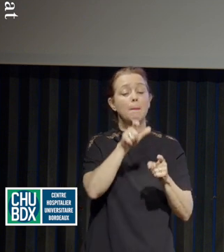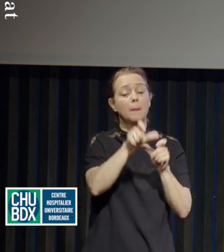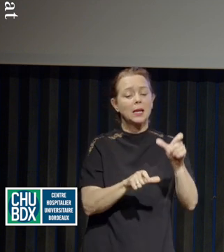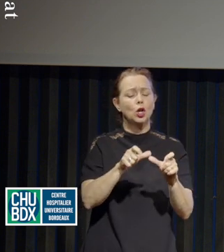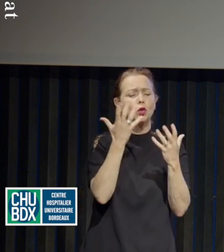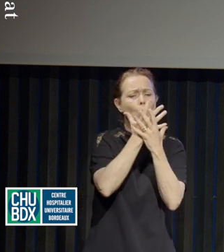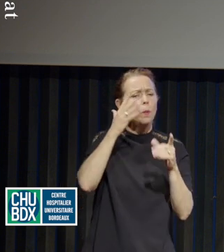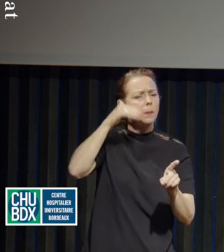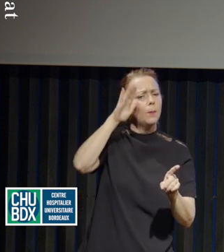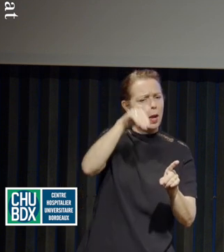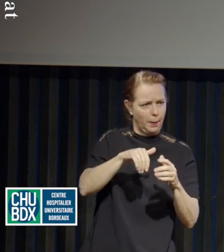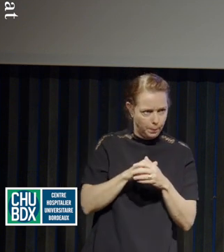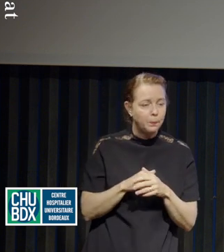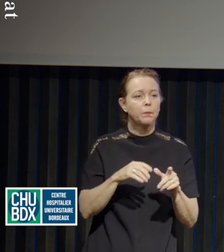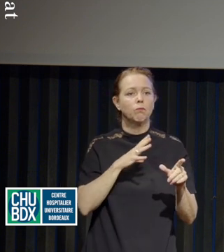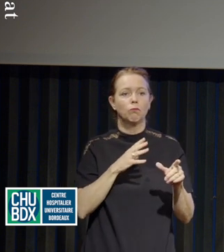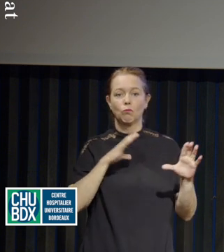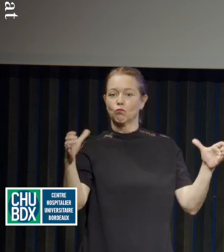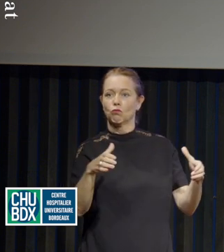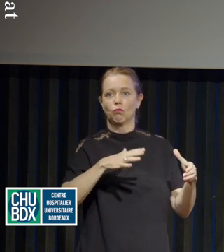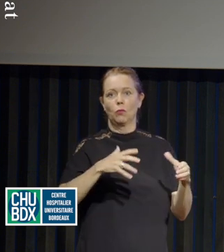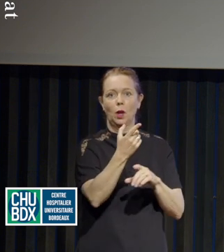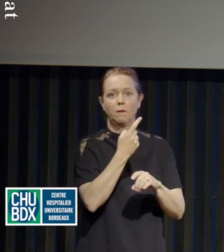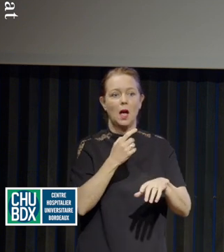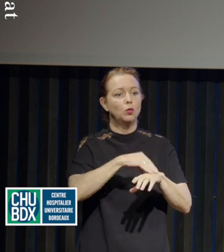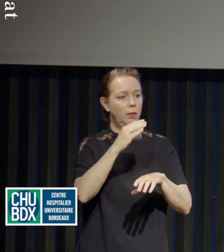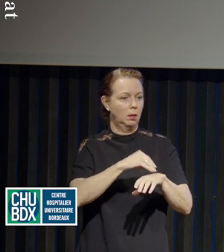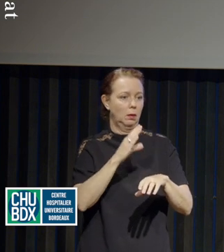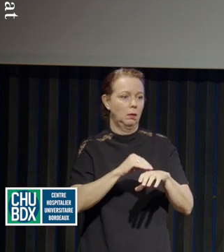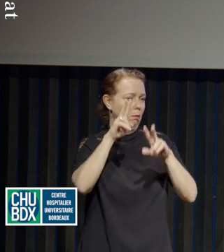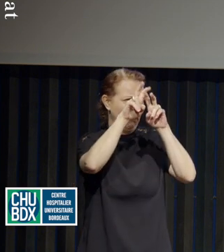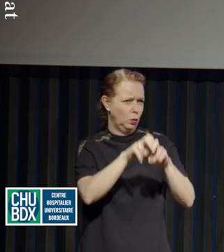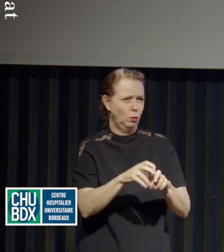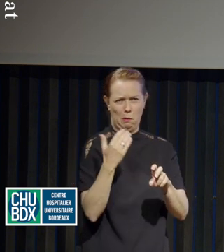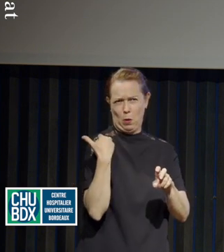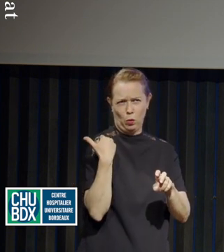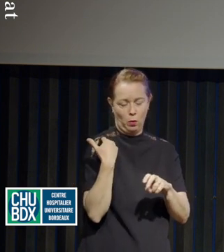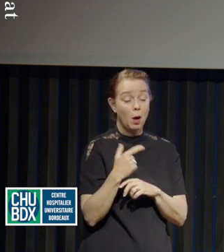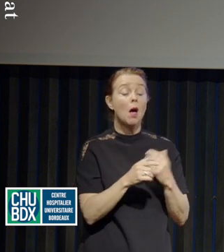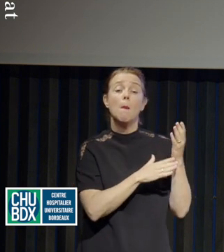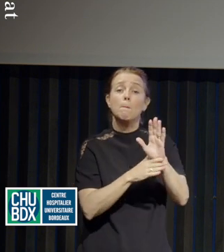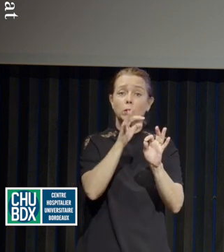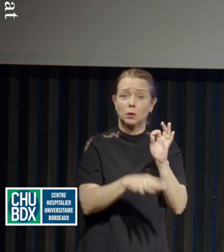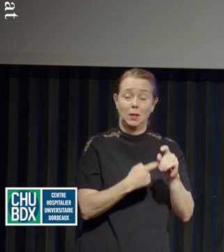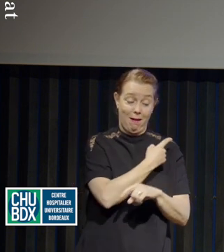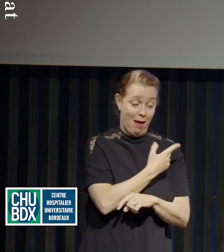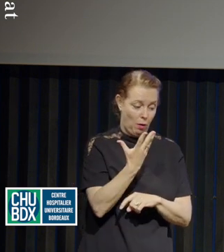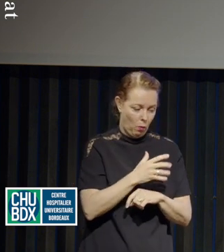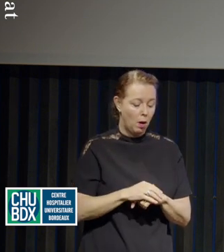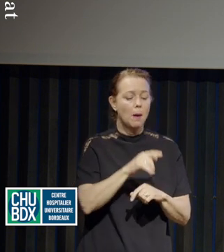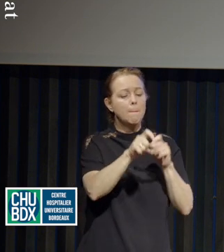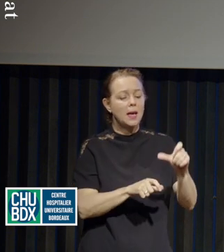été faite dans une cohorte nationale suédoise assez récemment et qui montre que les patients qui présentent un